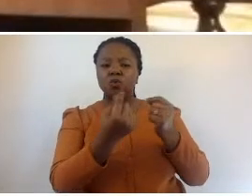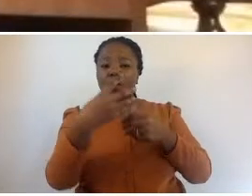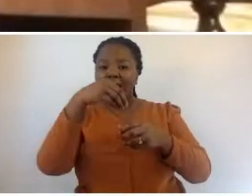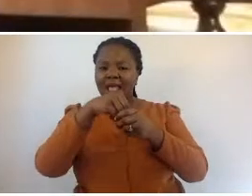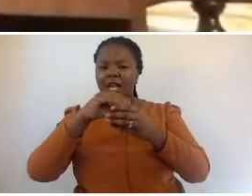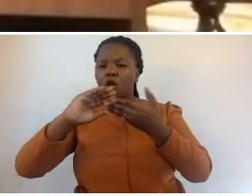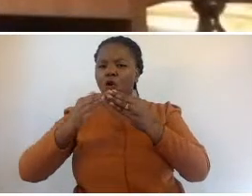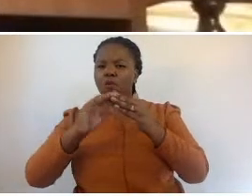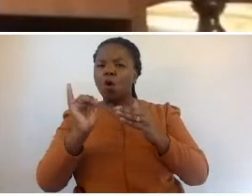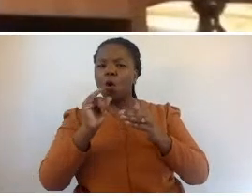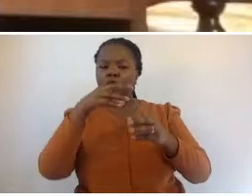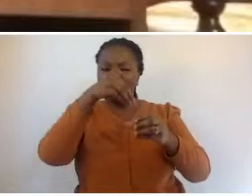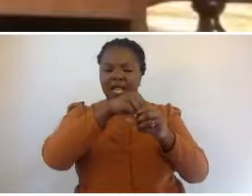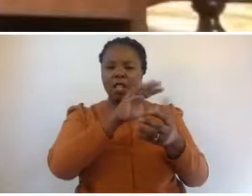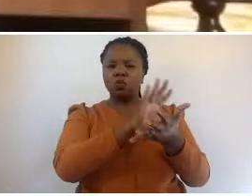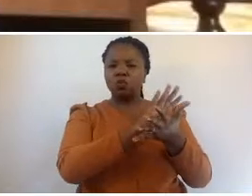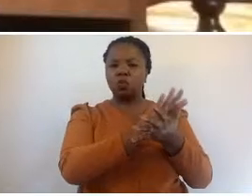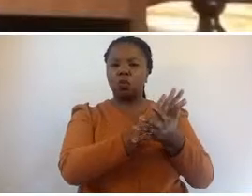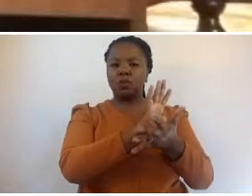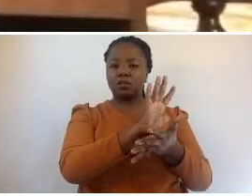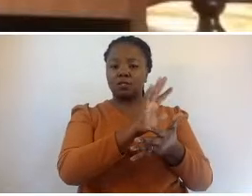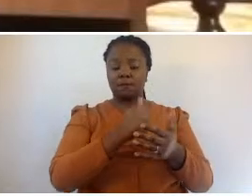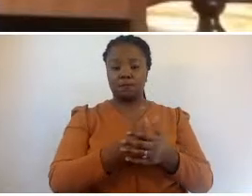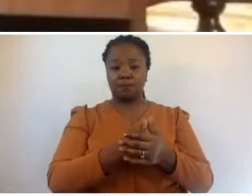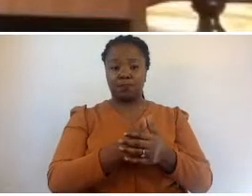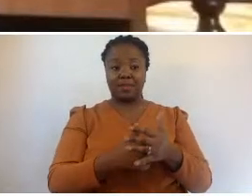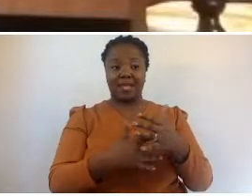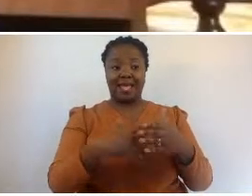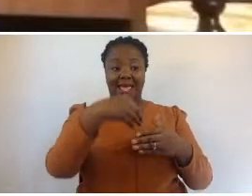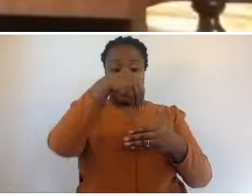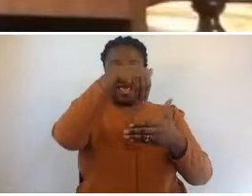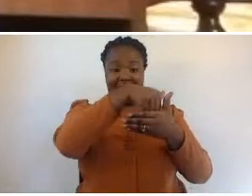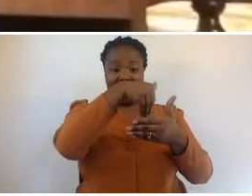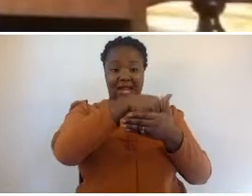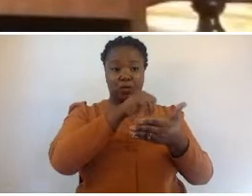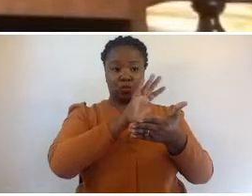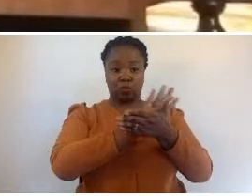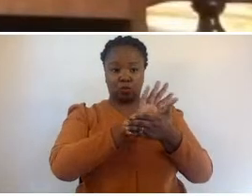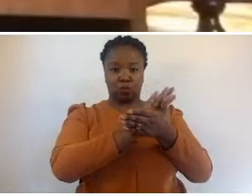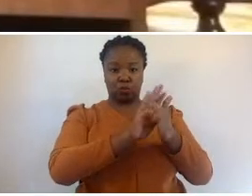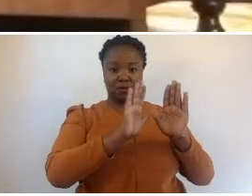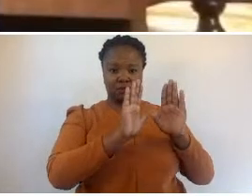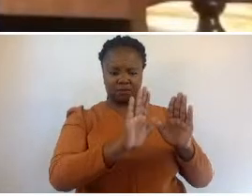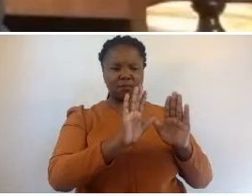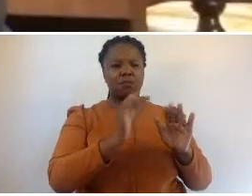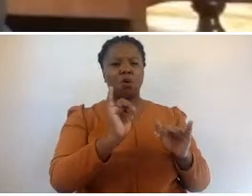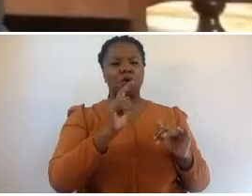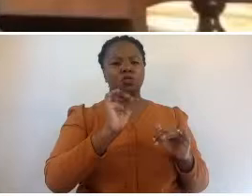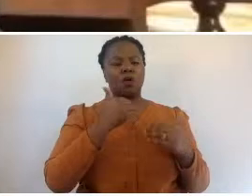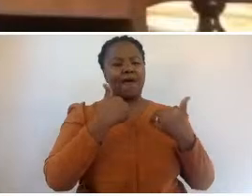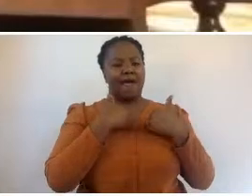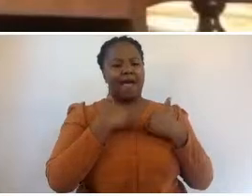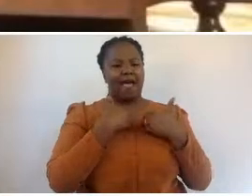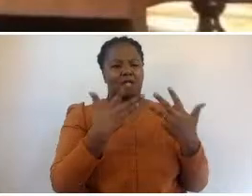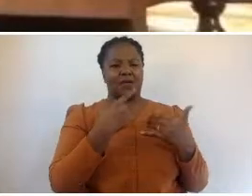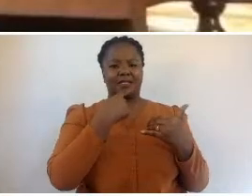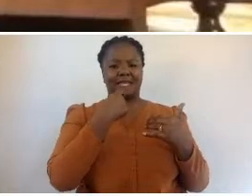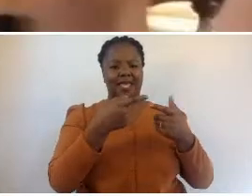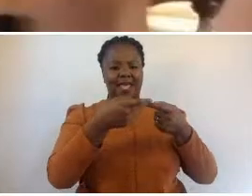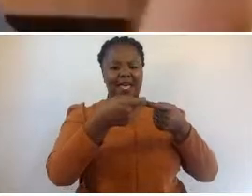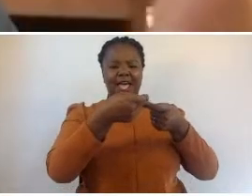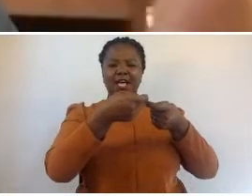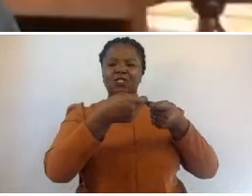surtout au sein des écoles. Et ensuite, au sein des écoles elles-mêmes, nous avons également des équipes pour